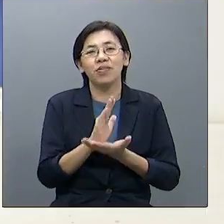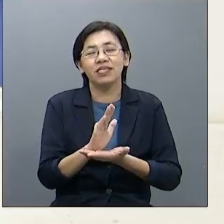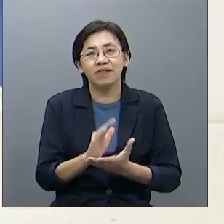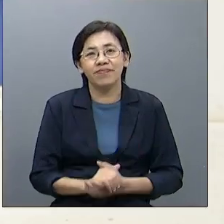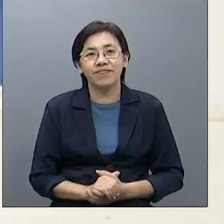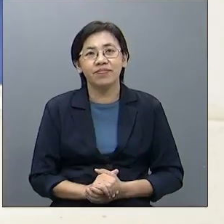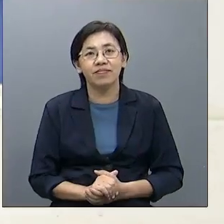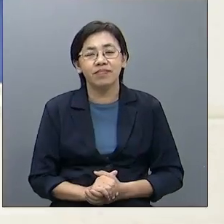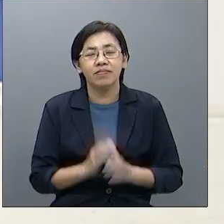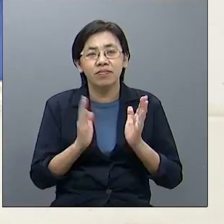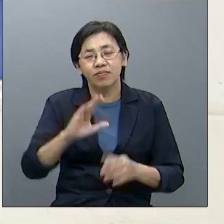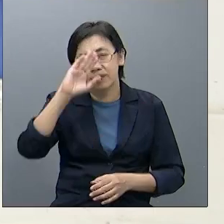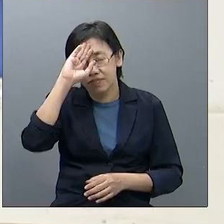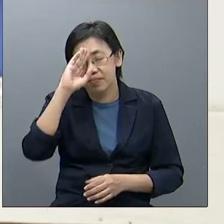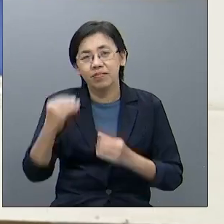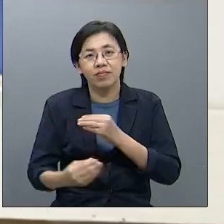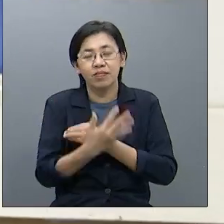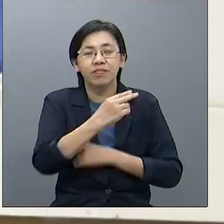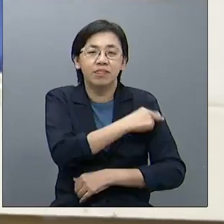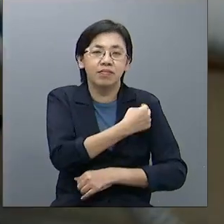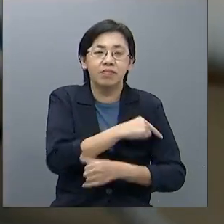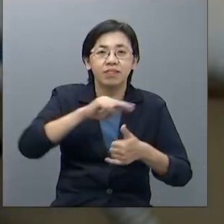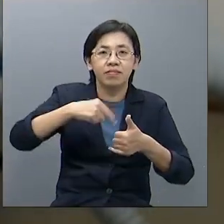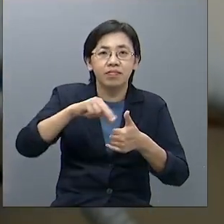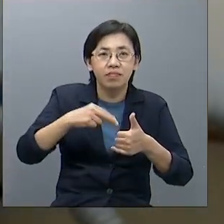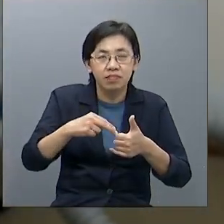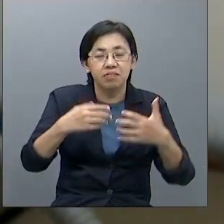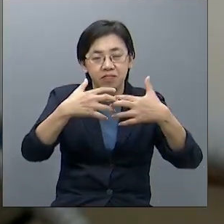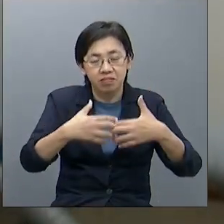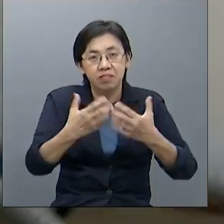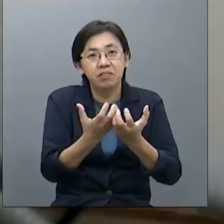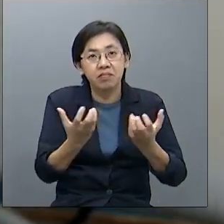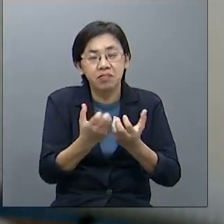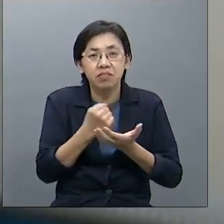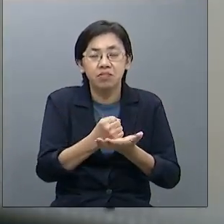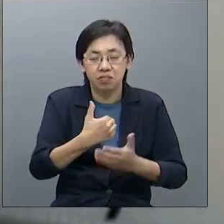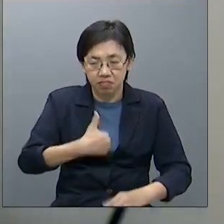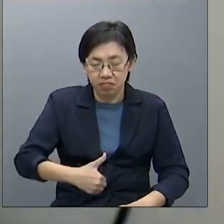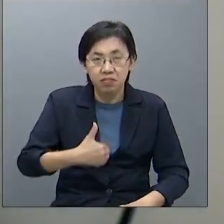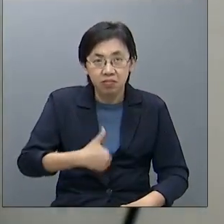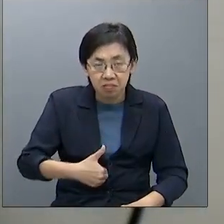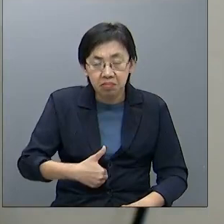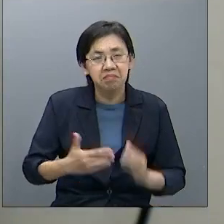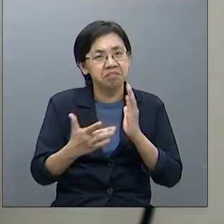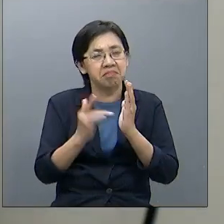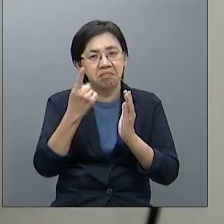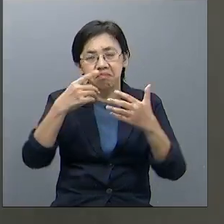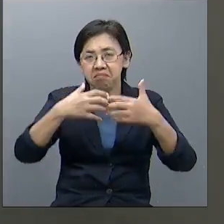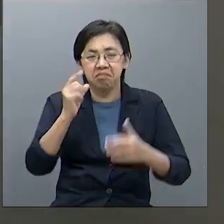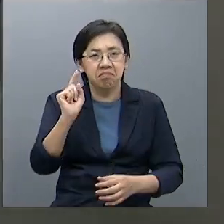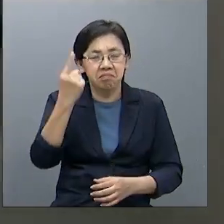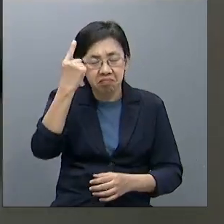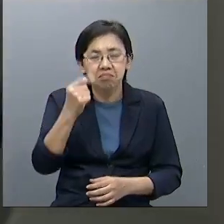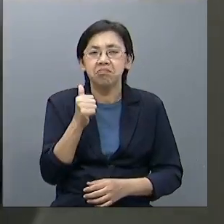ก็คือคนไข้ที่ได้รับโอกาสที่ว่าจากเครื่องอุปกรณ์ที่ว่าเพิ่นสามารถช่วยผ่าตัดที่ว่าทันสมัยนะได้เครื่องที่ตัวนี้ม